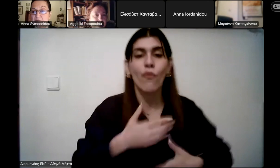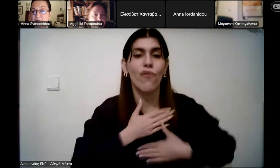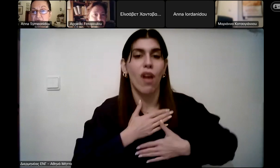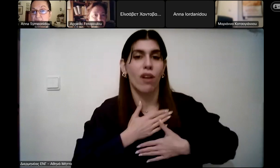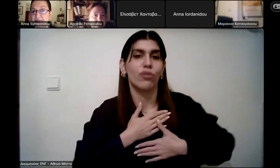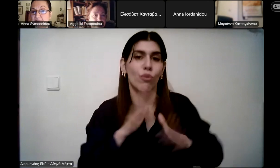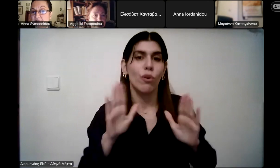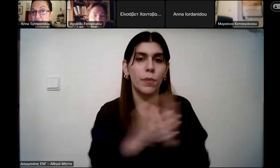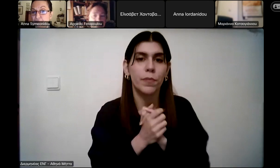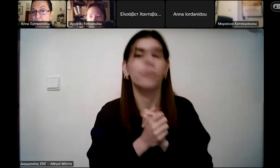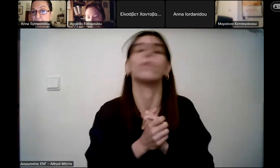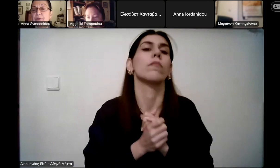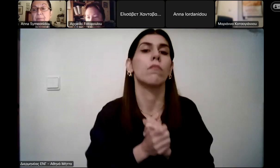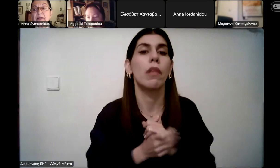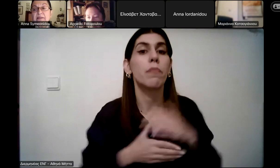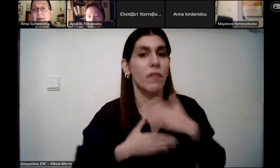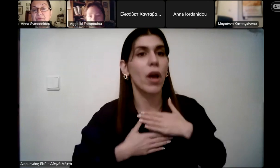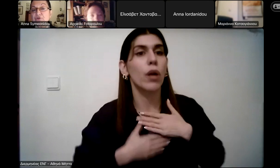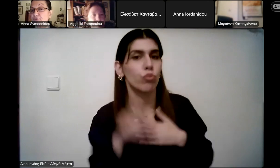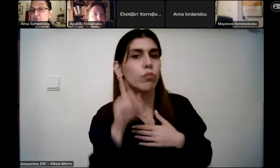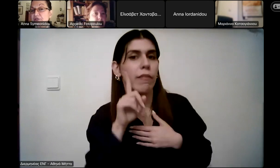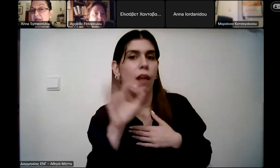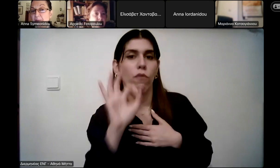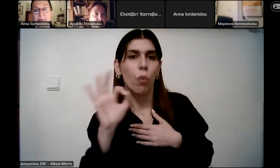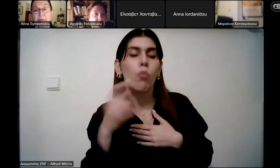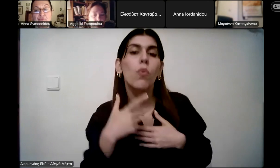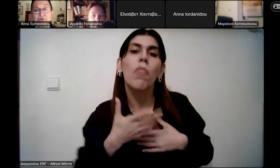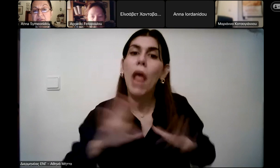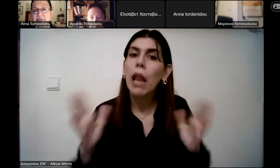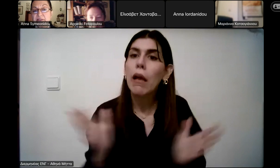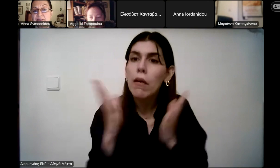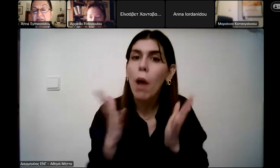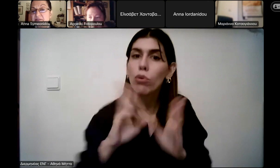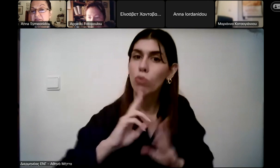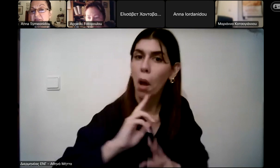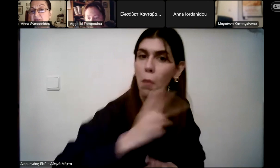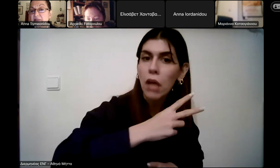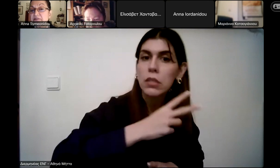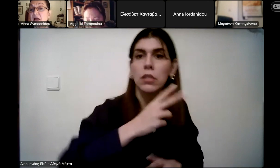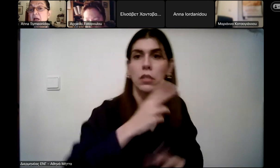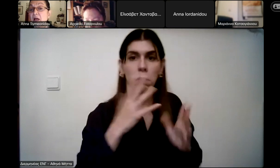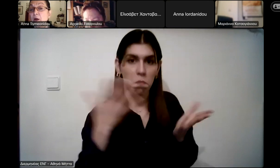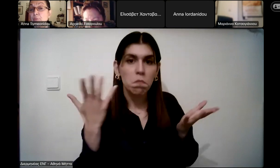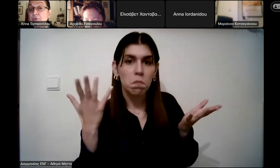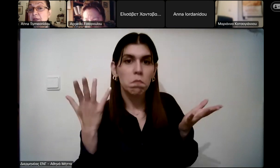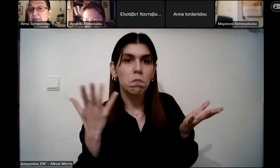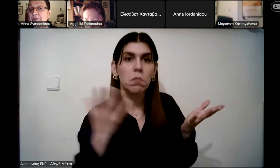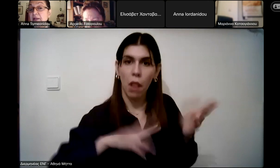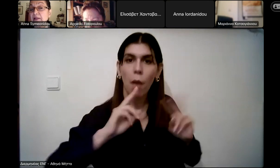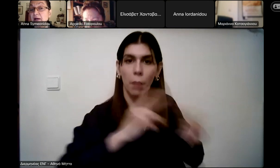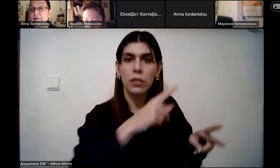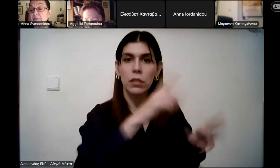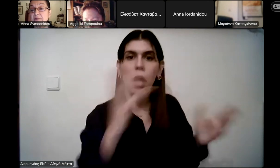Ευχαριστούμε την κυρία Φωτοπούλου. Υπάρχει κάποιος από τους ή κάποια από τους εισηγητές, τις εισηγήτριες, που θα ήθελε